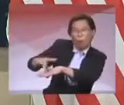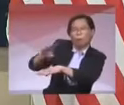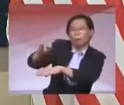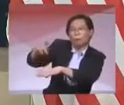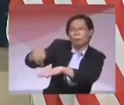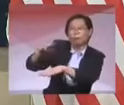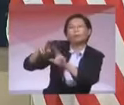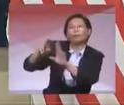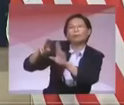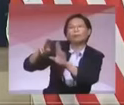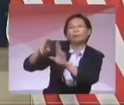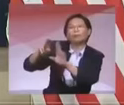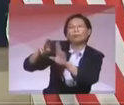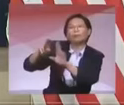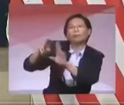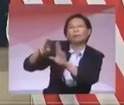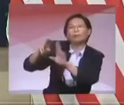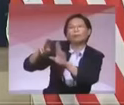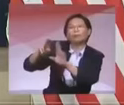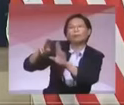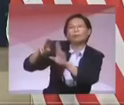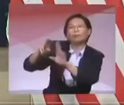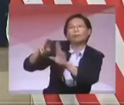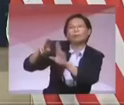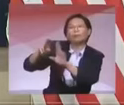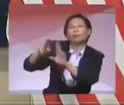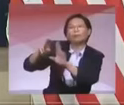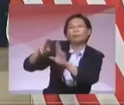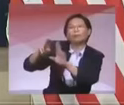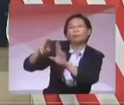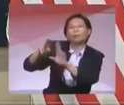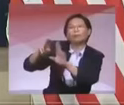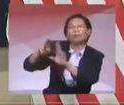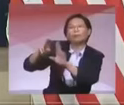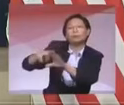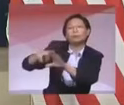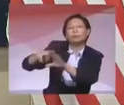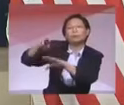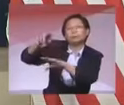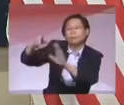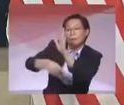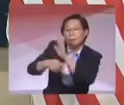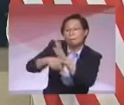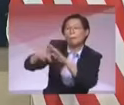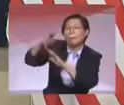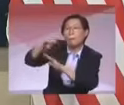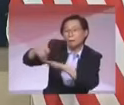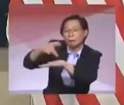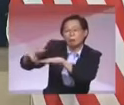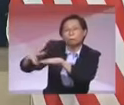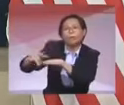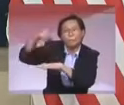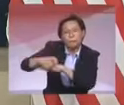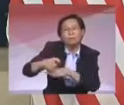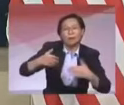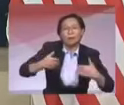kursi parlimen. After there is a vacancy for a parliamentary seat. Fasal 4,